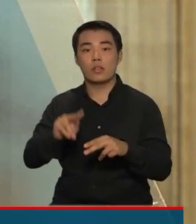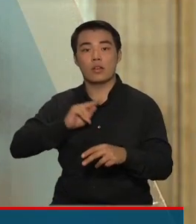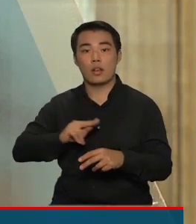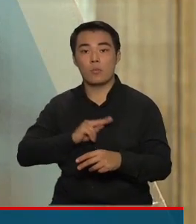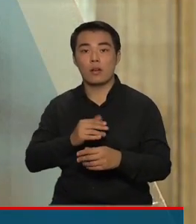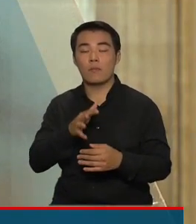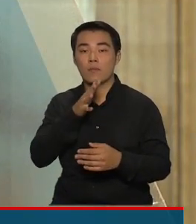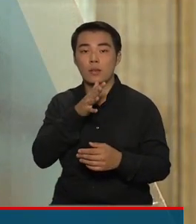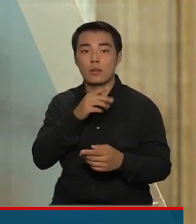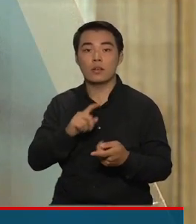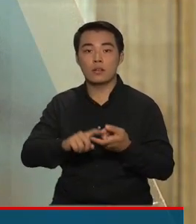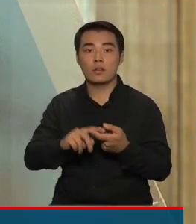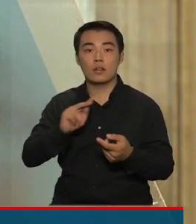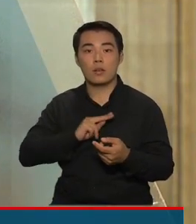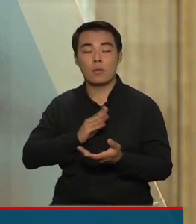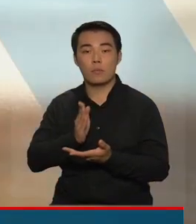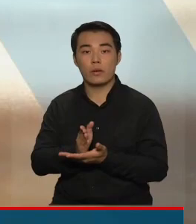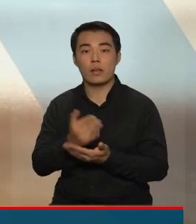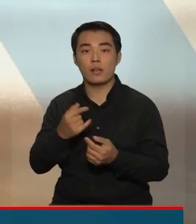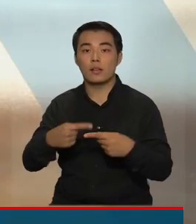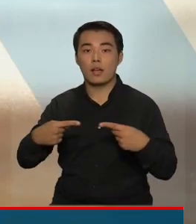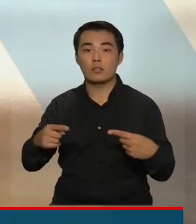жұмыстары уақытылы жүріп жатыр. Уақытылы жүріп жатыр. Енді кейбір